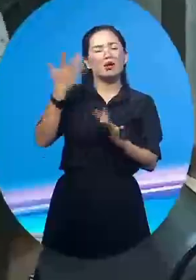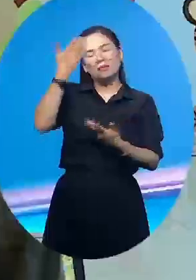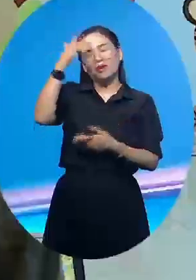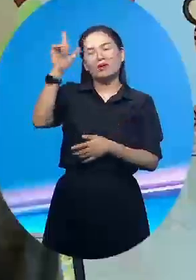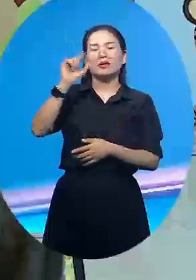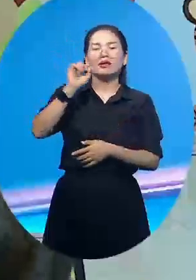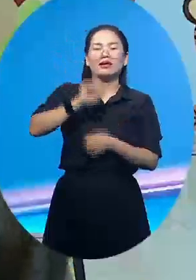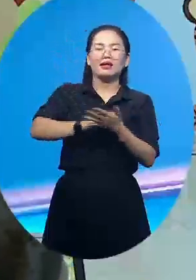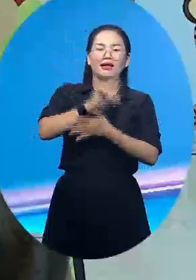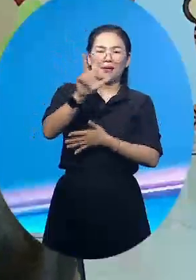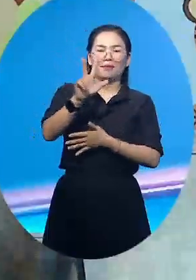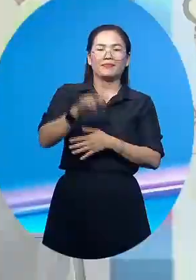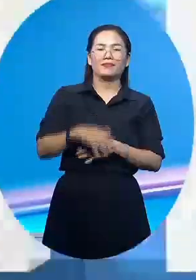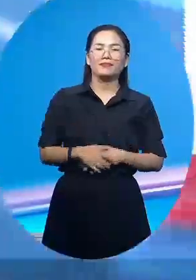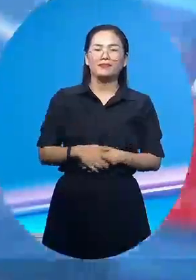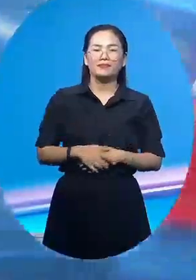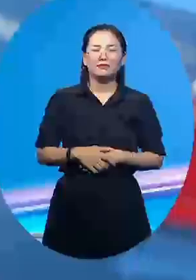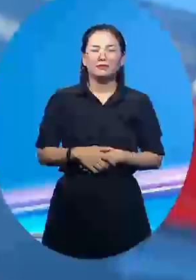tới